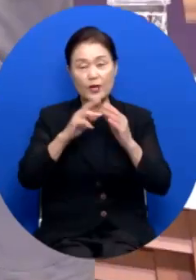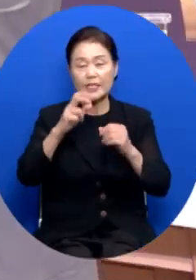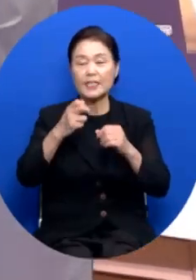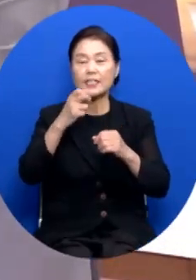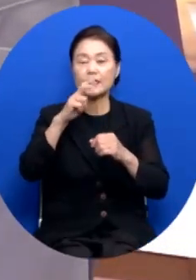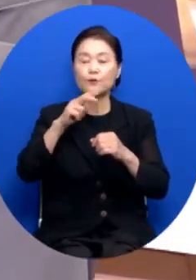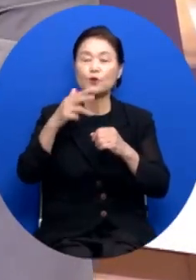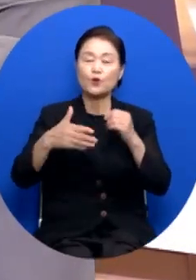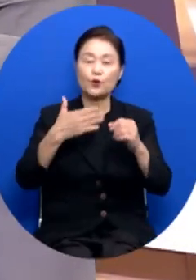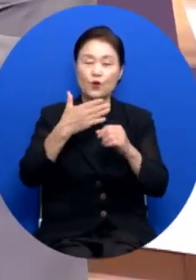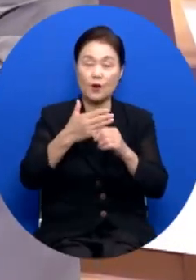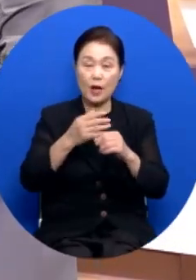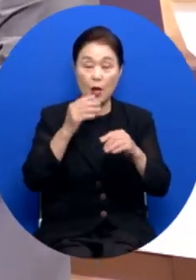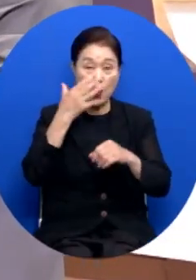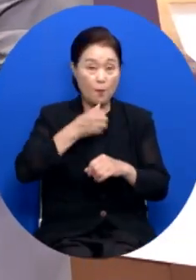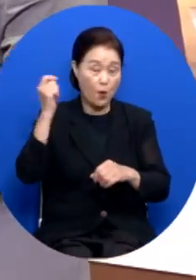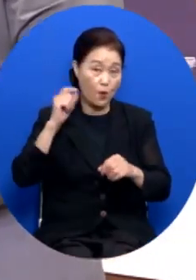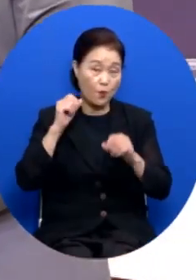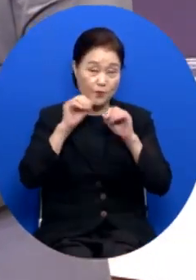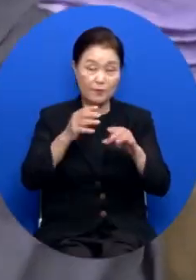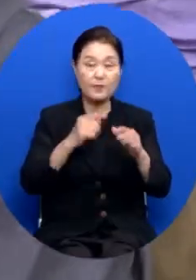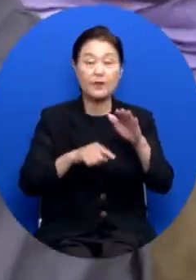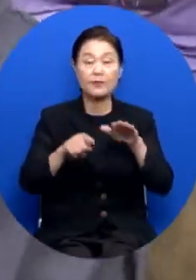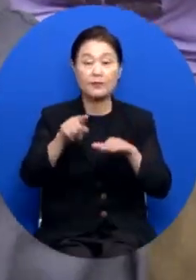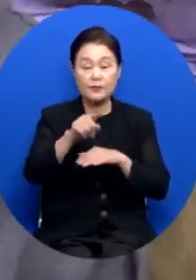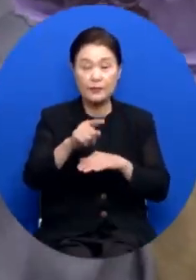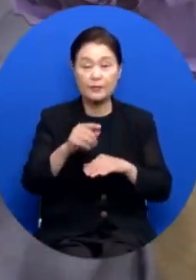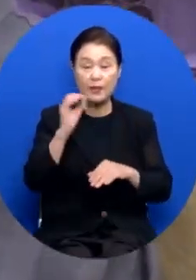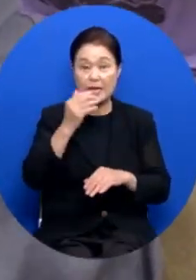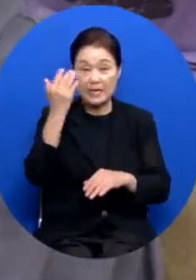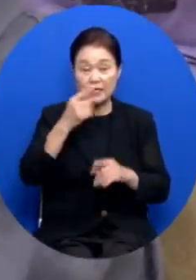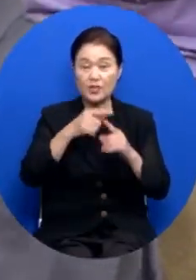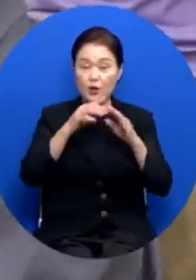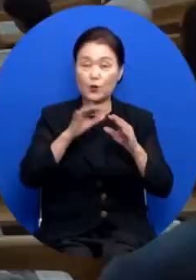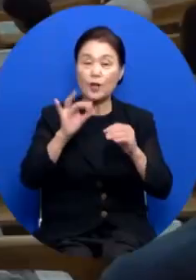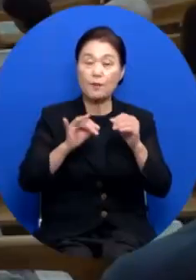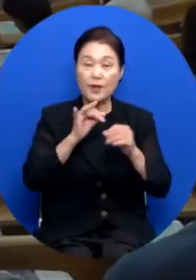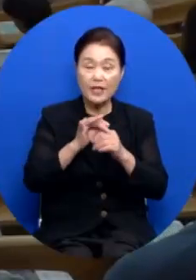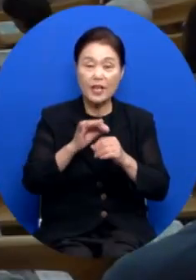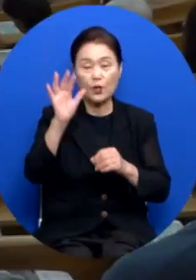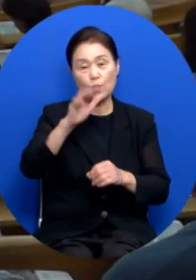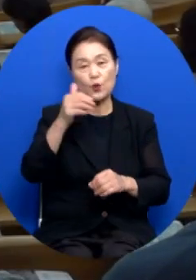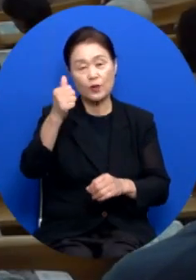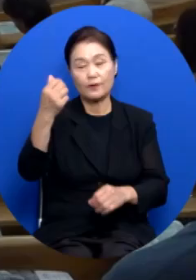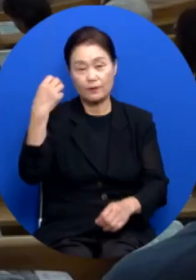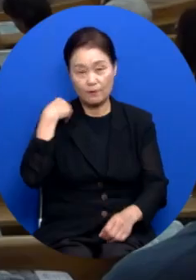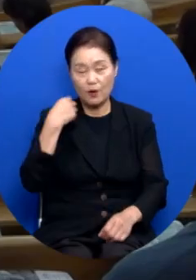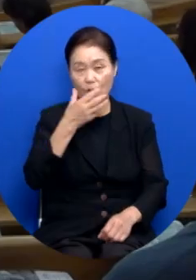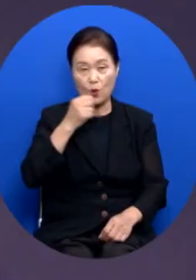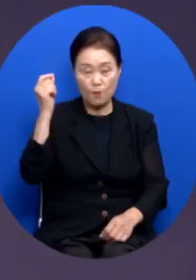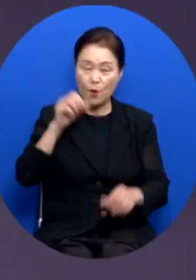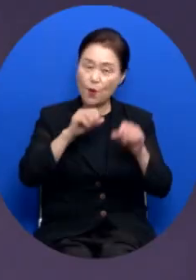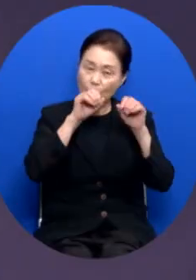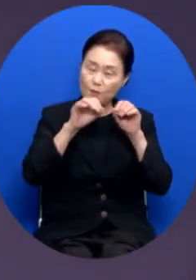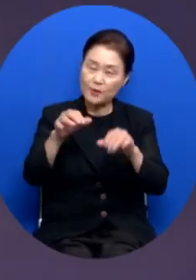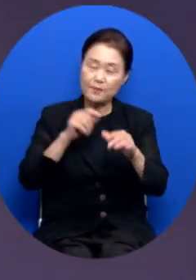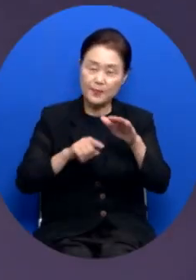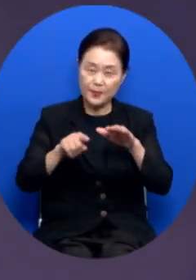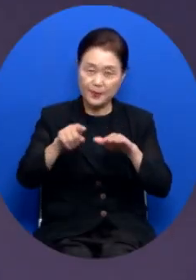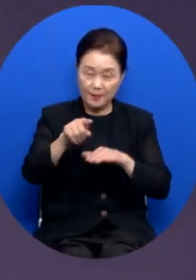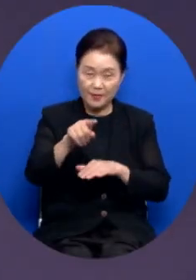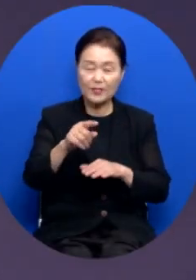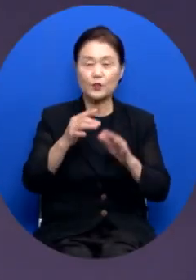복음 전파에 앞장서 왔으며 예수교 대한선결교회 백회기 총회장을 맡아 복음 전파 사역에 앞장서